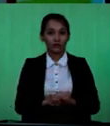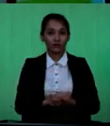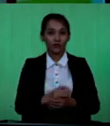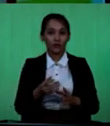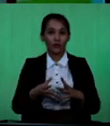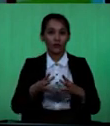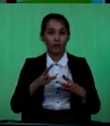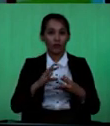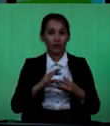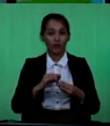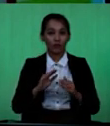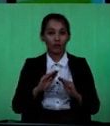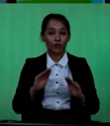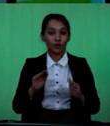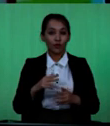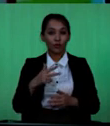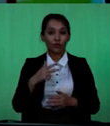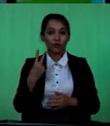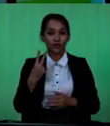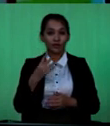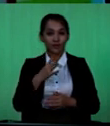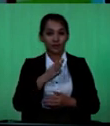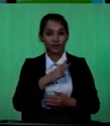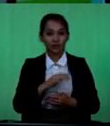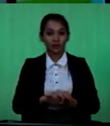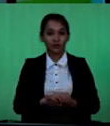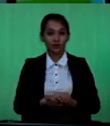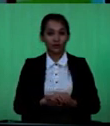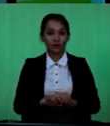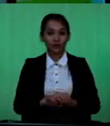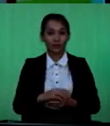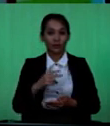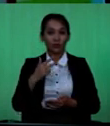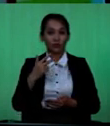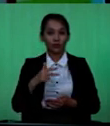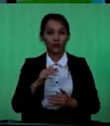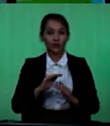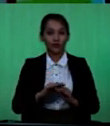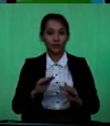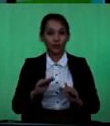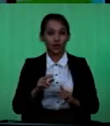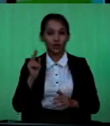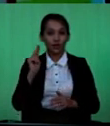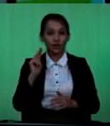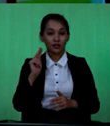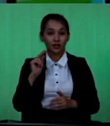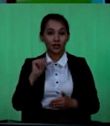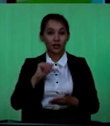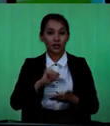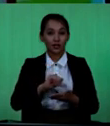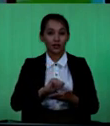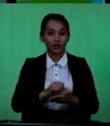Jami o'quvchilar soni 32 nafar edi. Shundan 30 nafar o'quvchi darsga qatnashdi. Necha